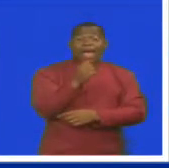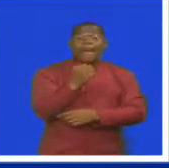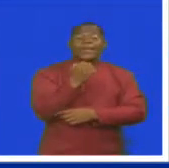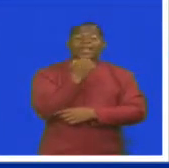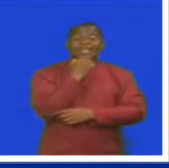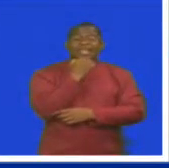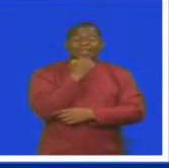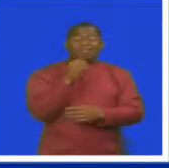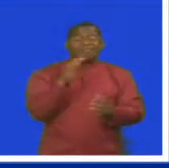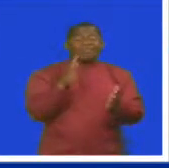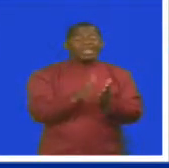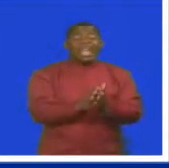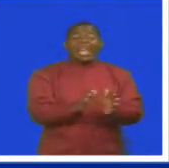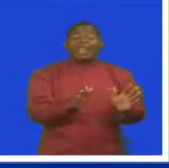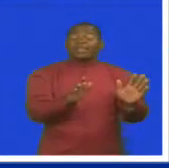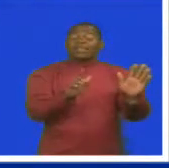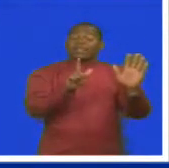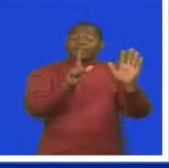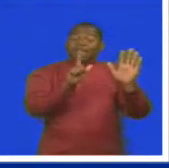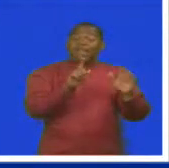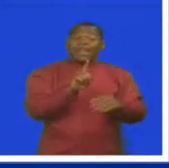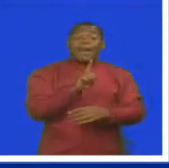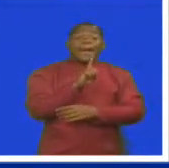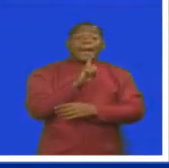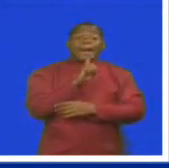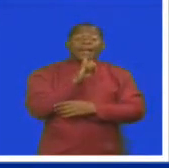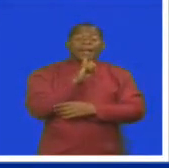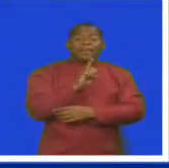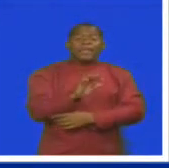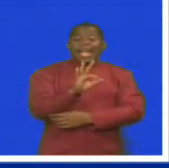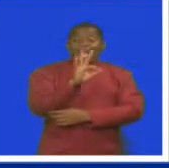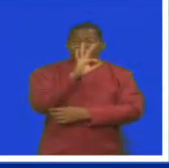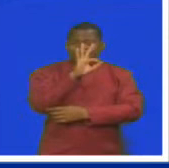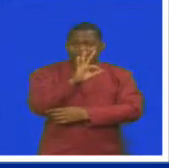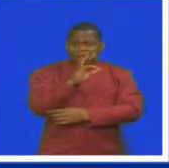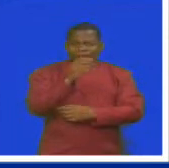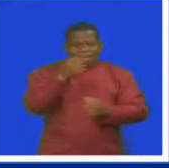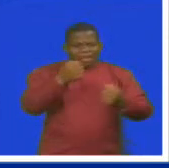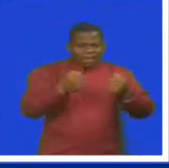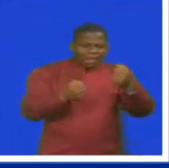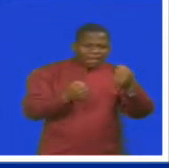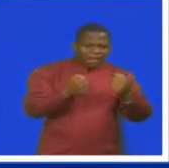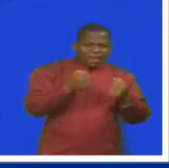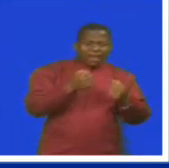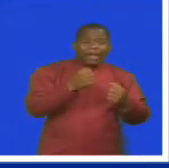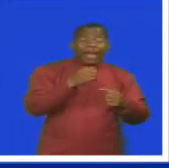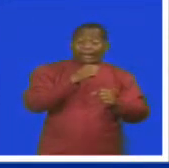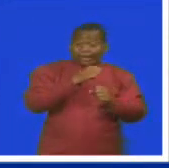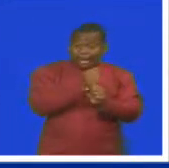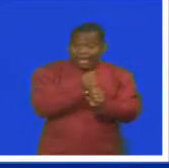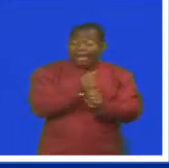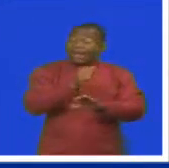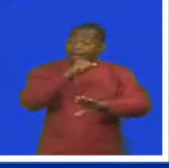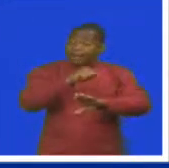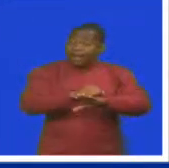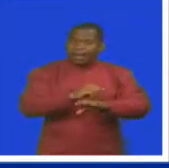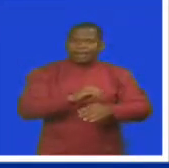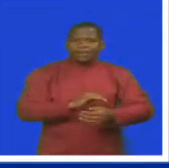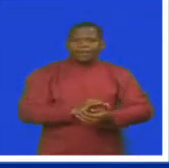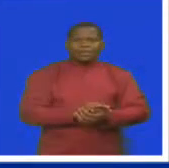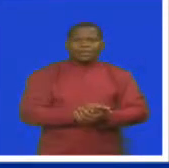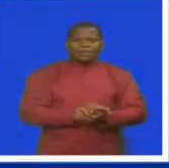abo 3. Timoto yetinengi sekhanze gcwela la emigwacweni tifuna labantu. Selimile kule line lapha